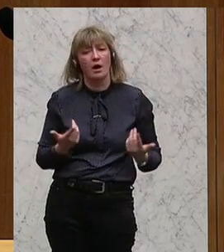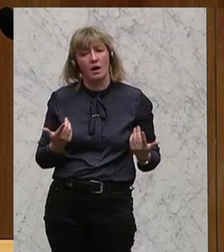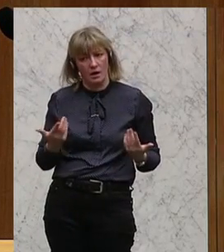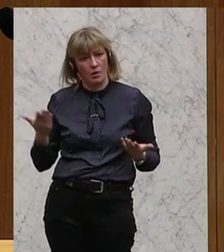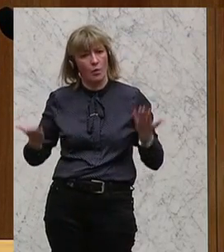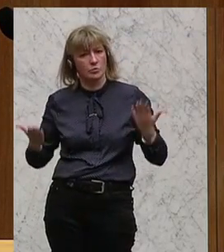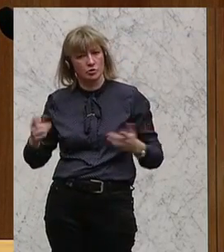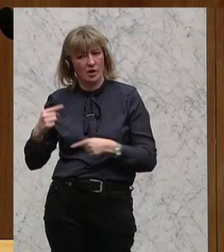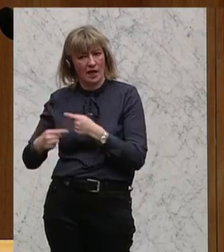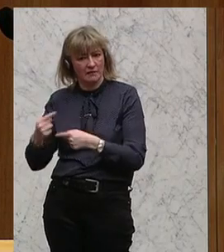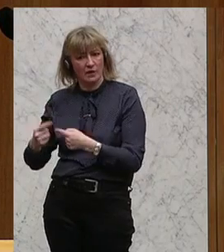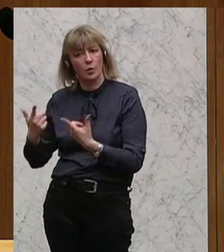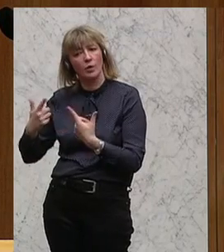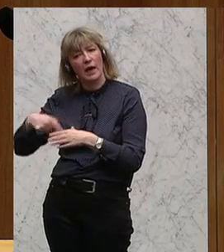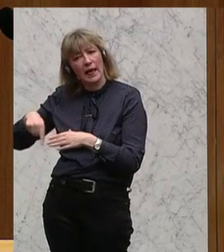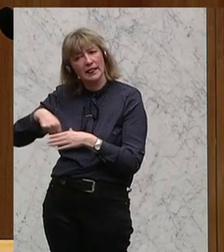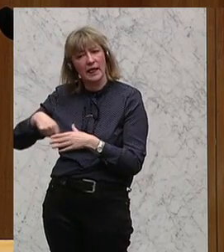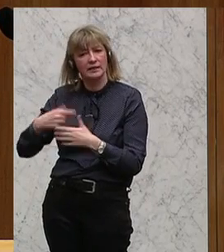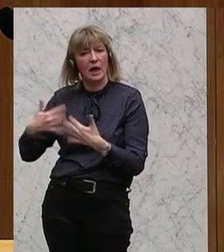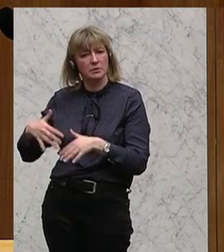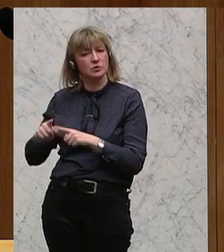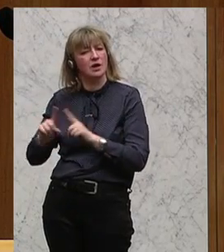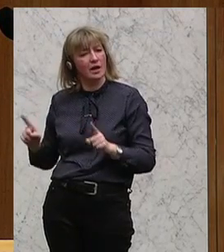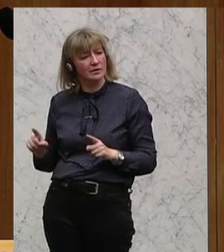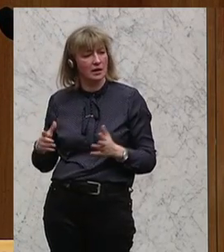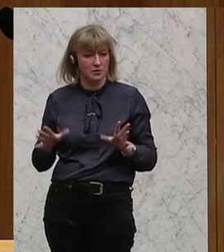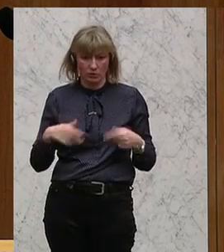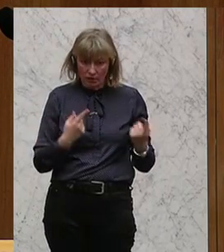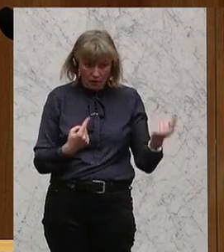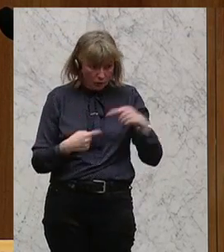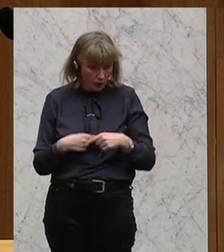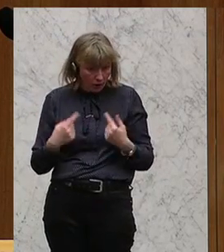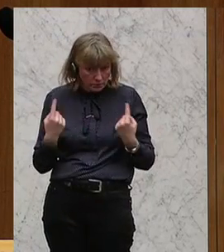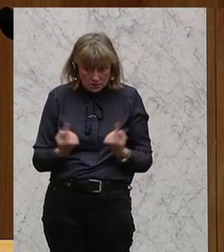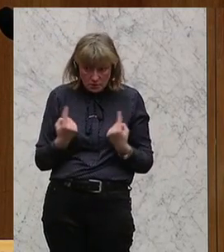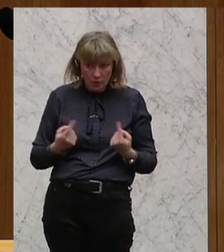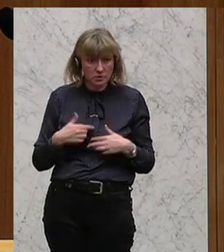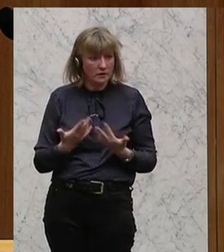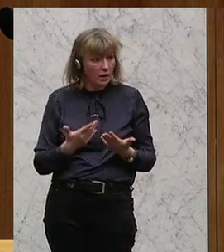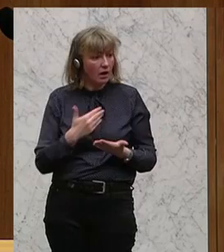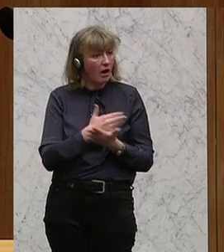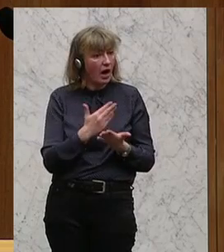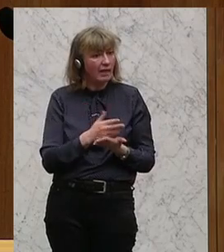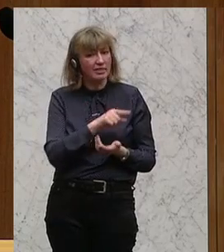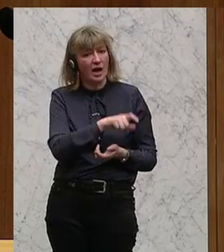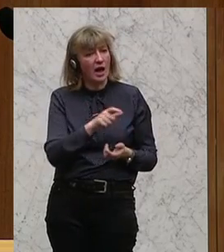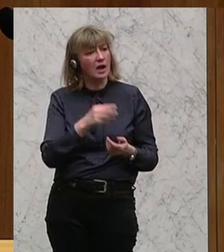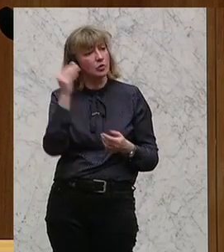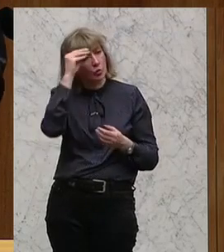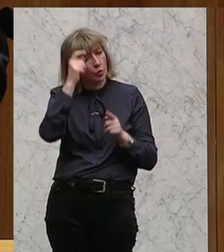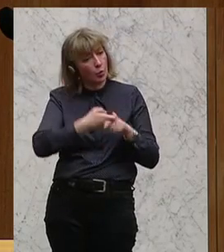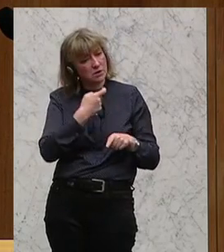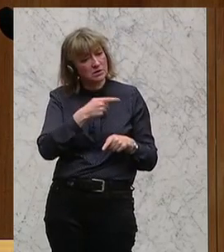Unterschied zur Entwicklung bei der Inländerarbeitslosigkeit. Und es kommt zu einer Situation dazu, wo der Anteil der